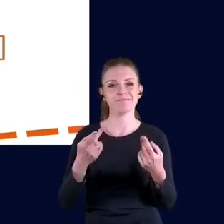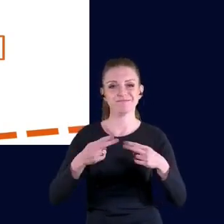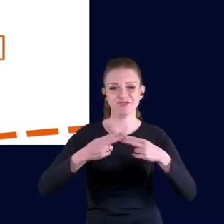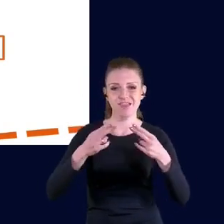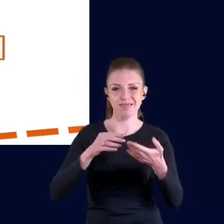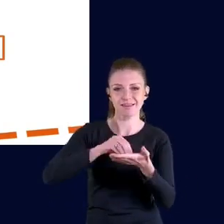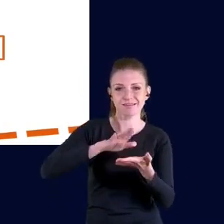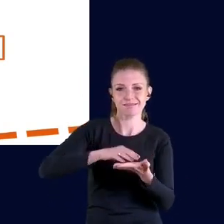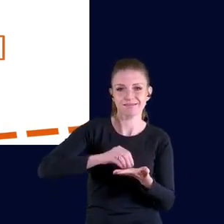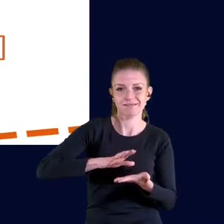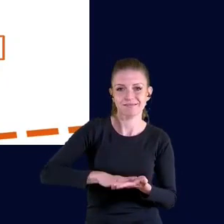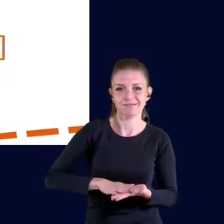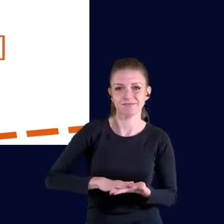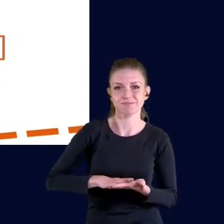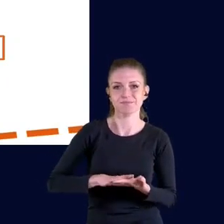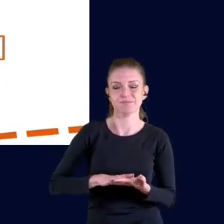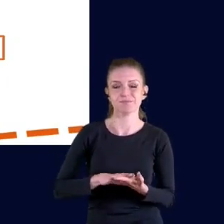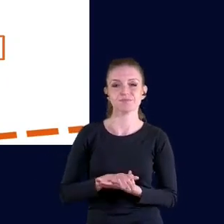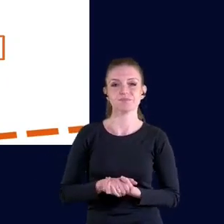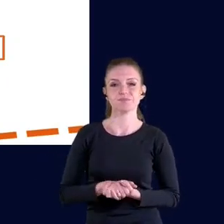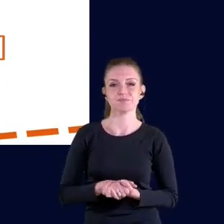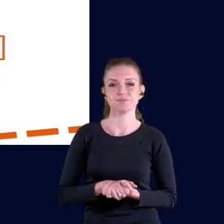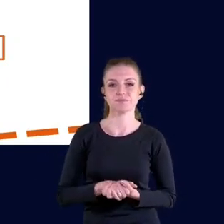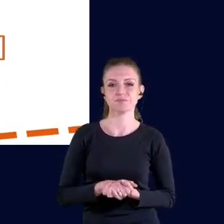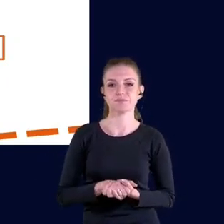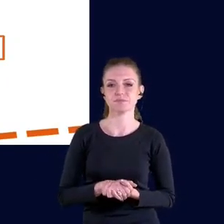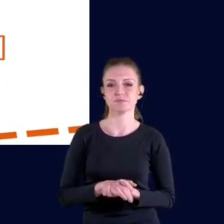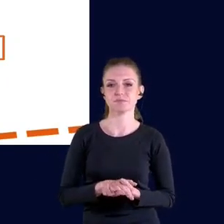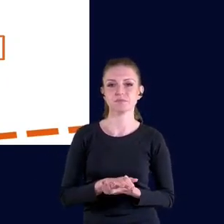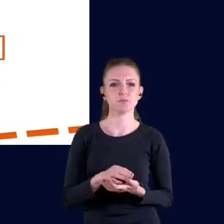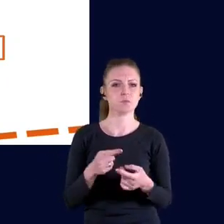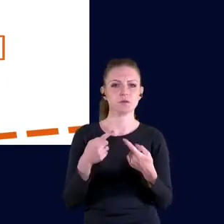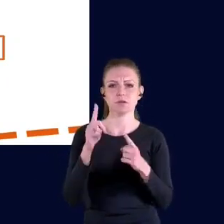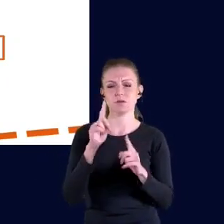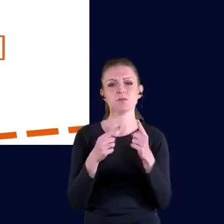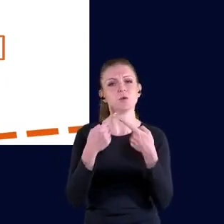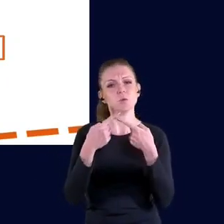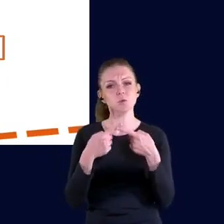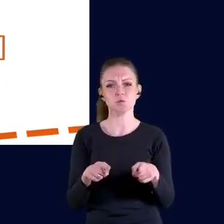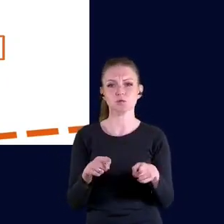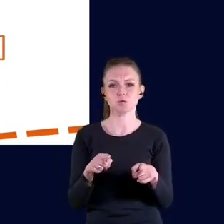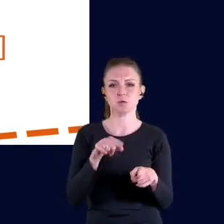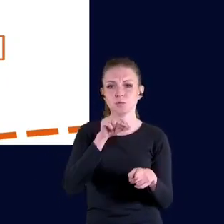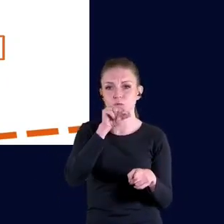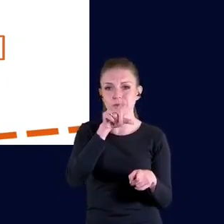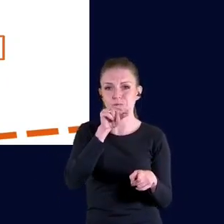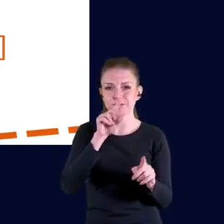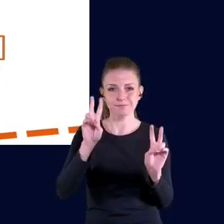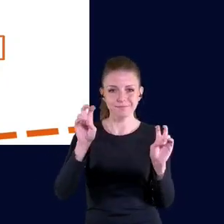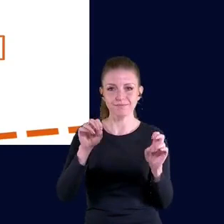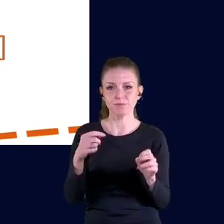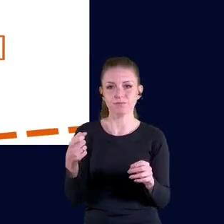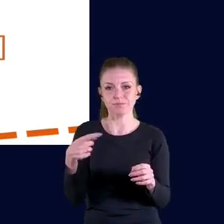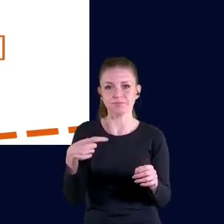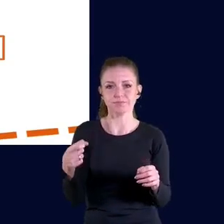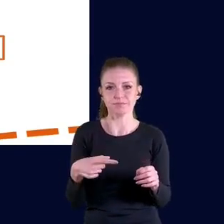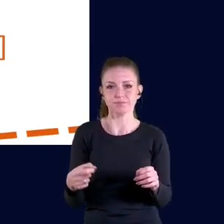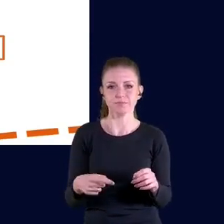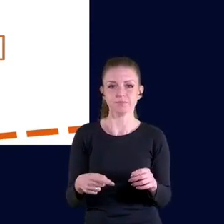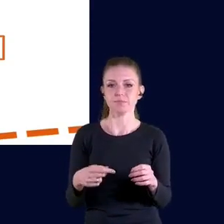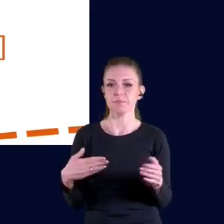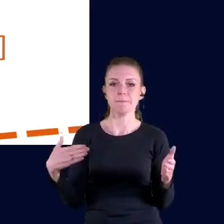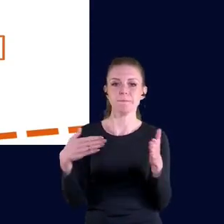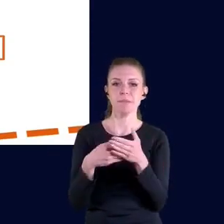formie zazwyczaj jednozdaniowy wpisów czyli kwitów o limitowanej długości dolnym